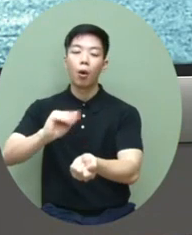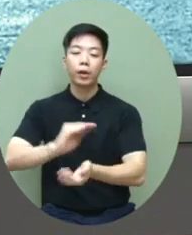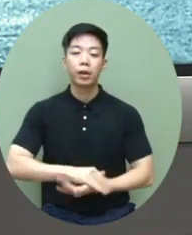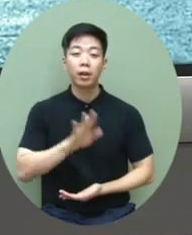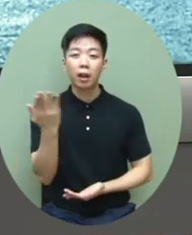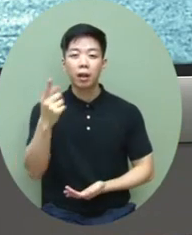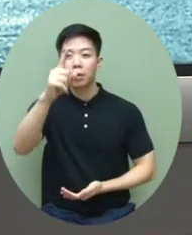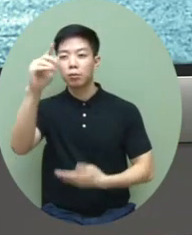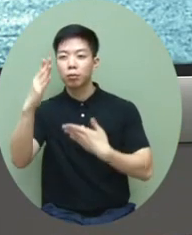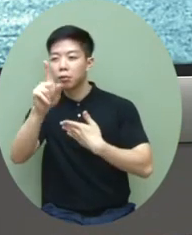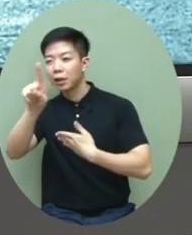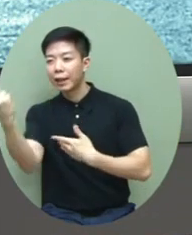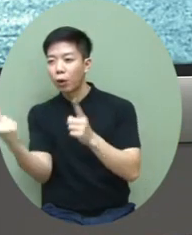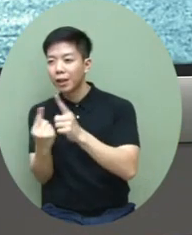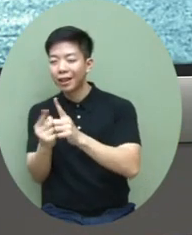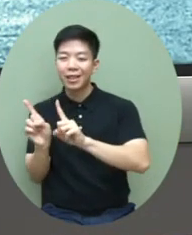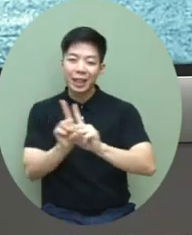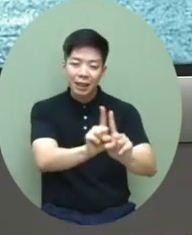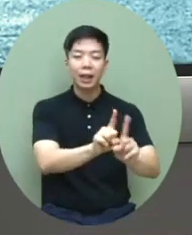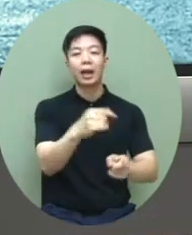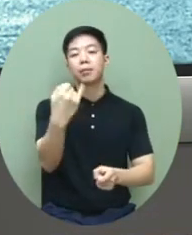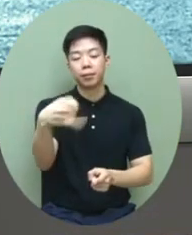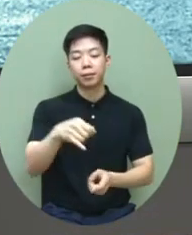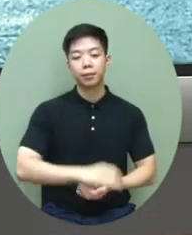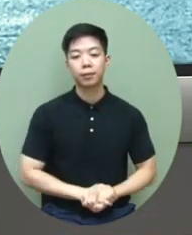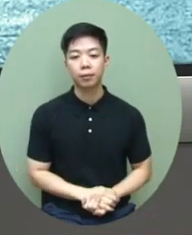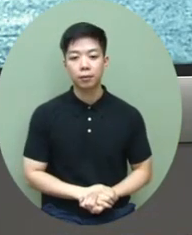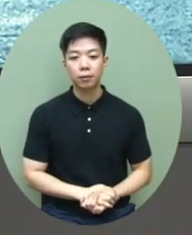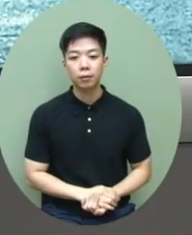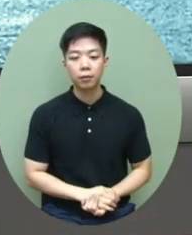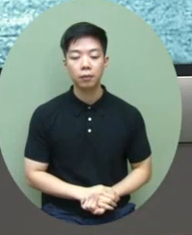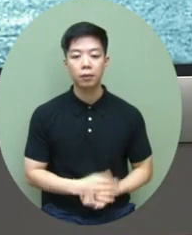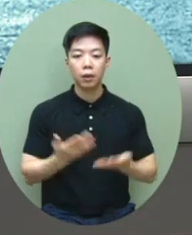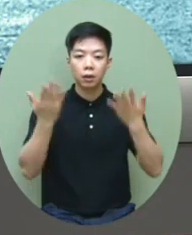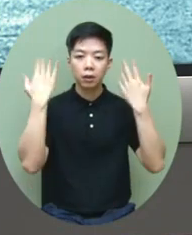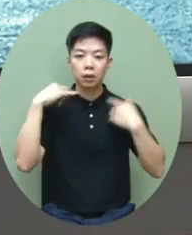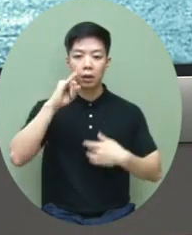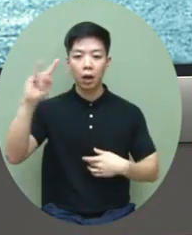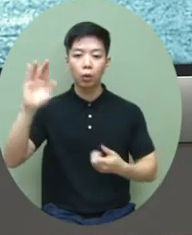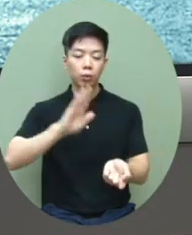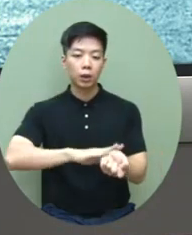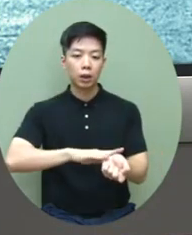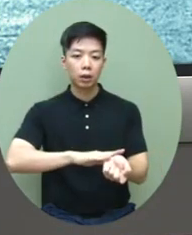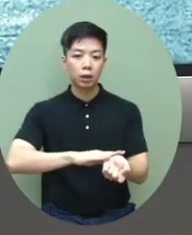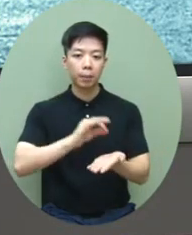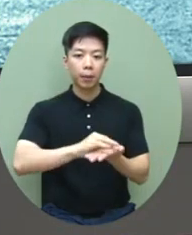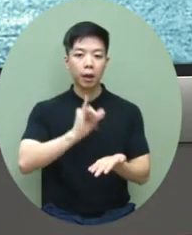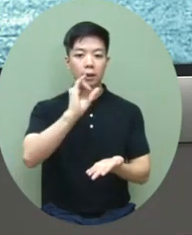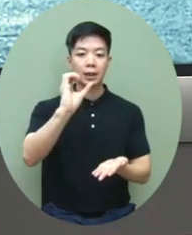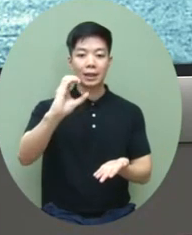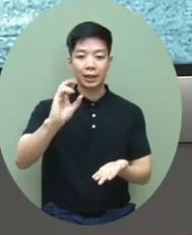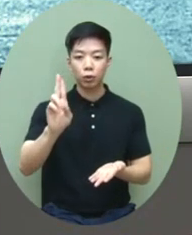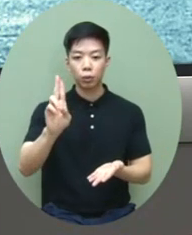數字喺手嚇，亦都即係唔知有幾多個去即係，但係應該唔多嘅，因為好多人。深切治療部通常都